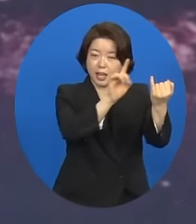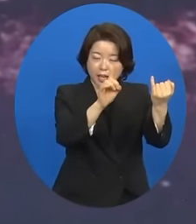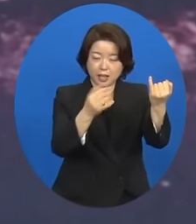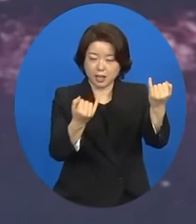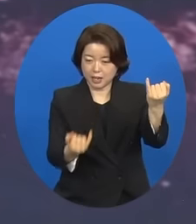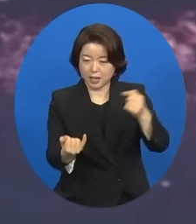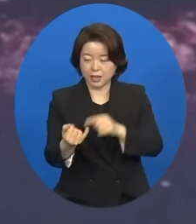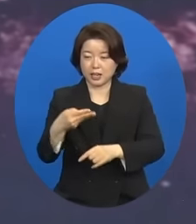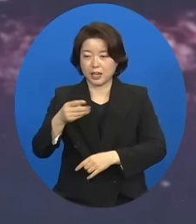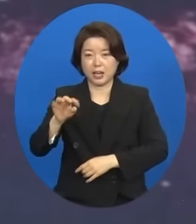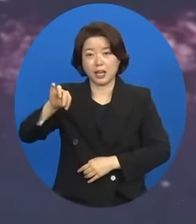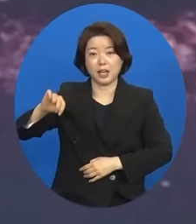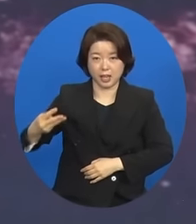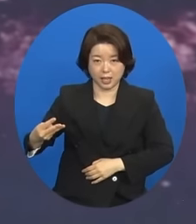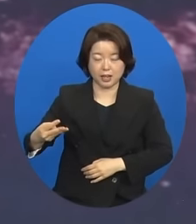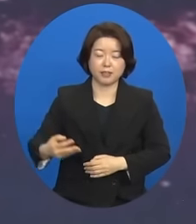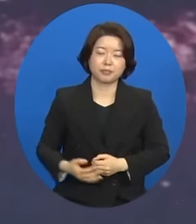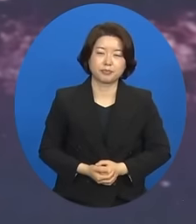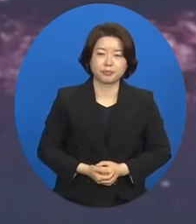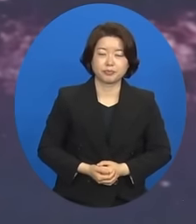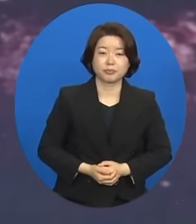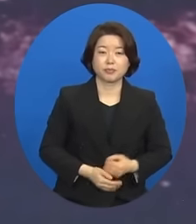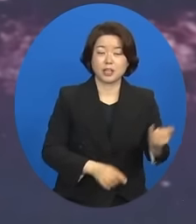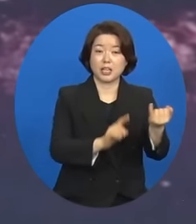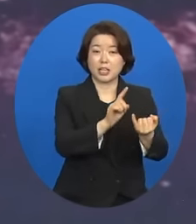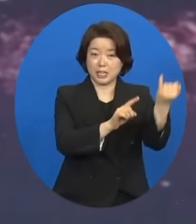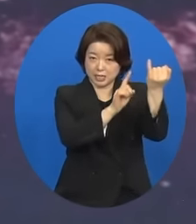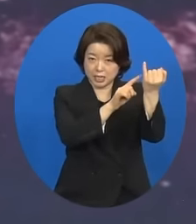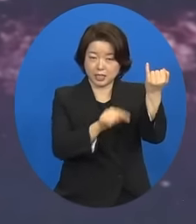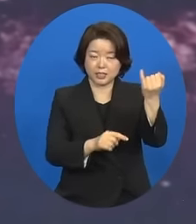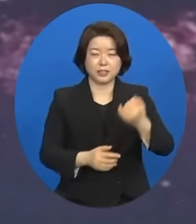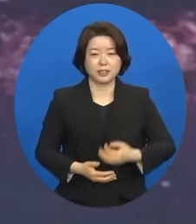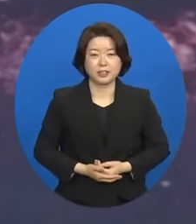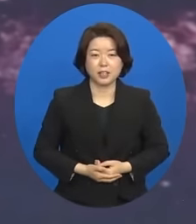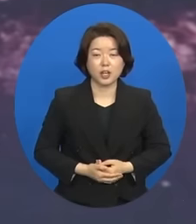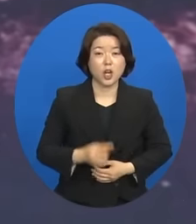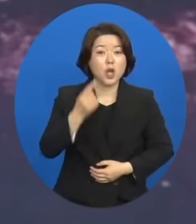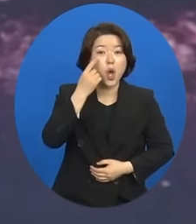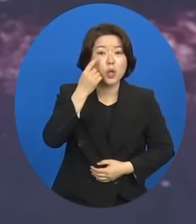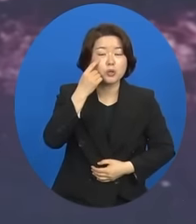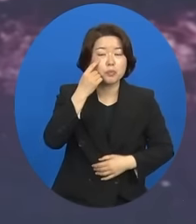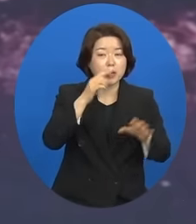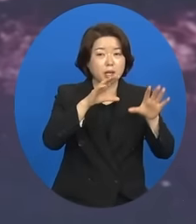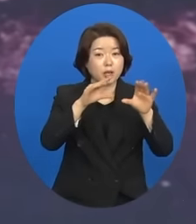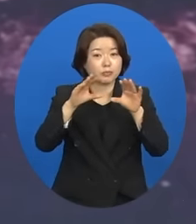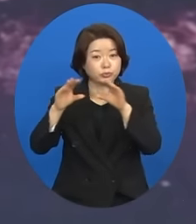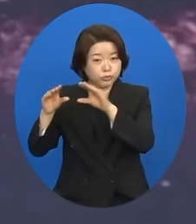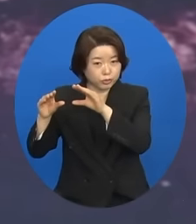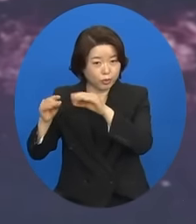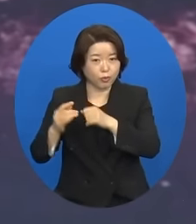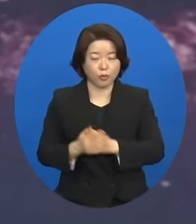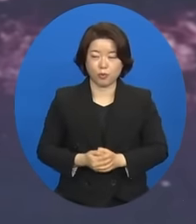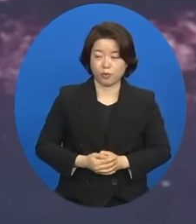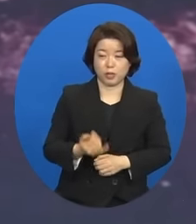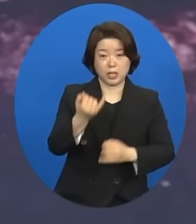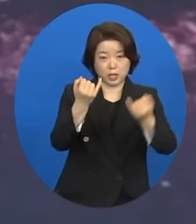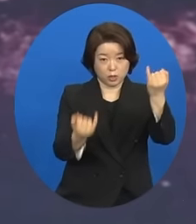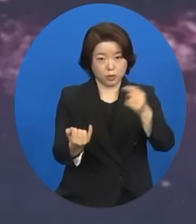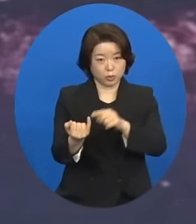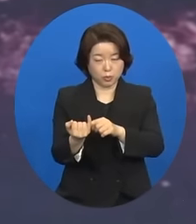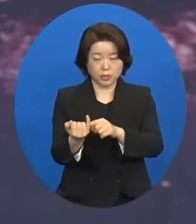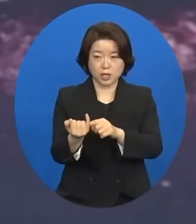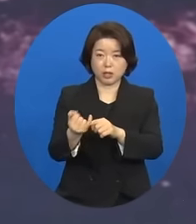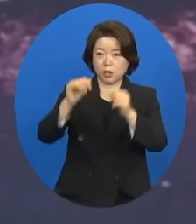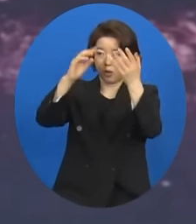어땠는가 17절 말씀에 이렇게 되어 있습니다 레아는 눈매가 부드럽고 라헬은